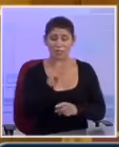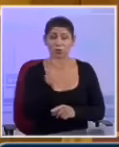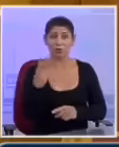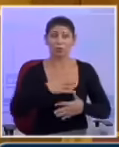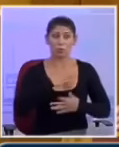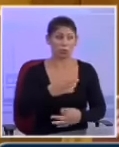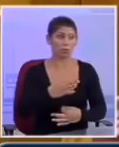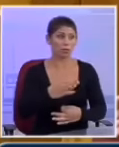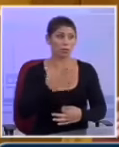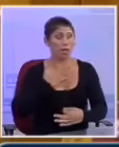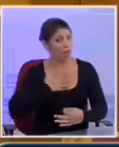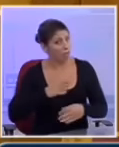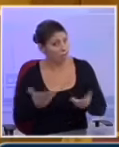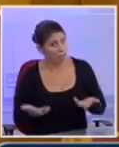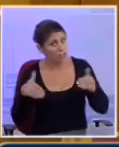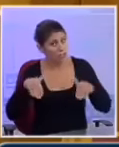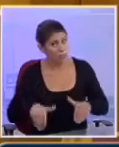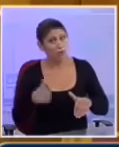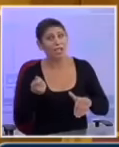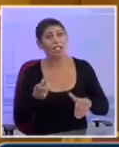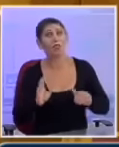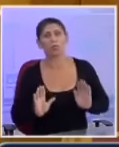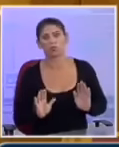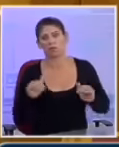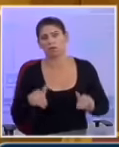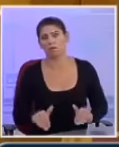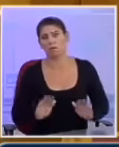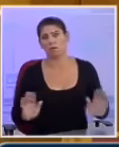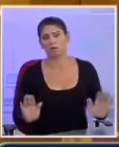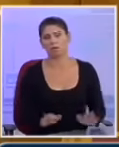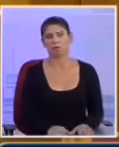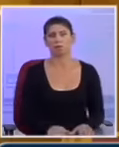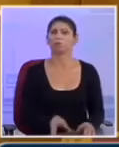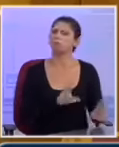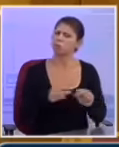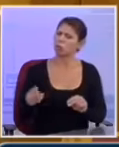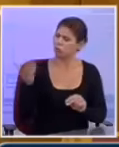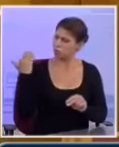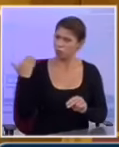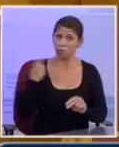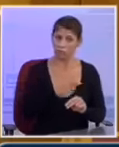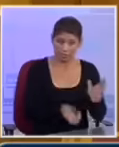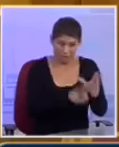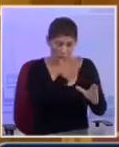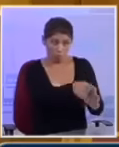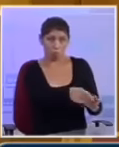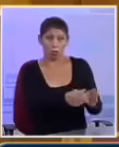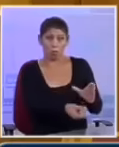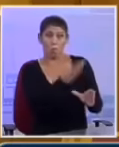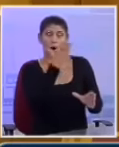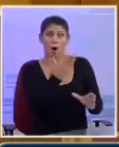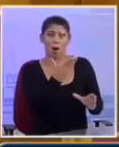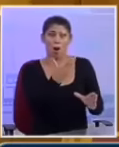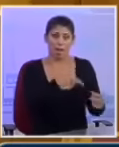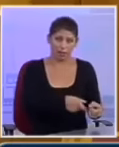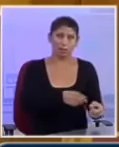αν θέλετε να σεβόμεθα τους αριθμούς. Βέβαια το ίδιο κάνανε και οι προηγούμενοι. Δεν κάνετε κάτι καινούριο, δεν κάνετε ένα καινούριο